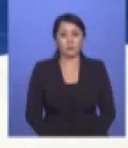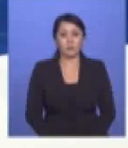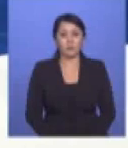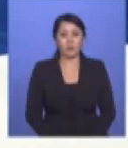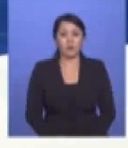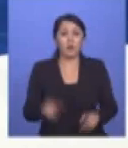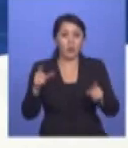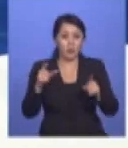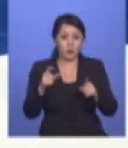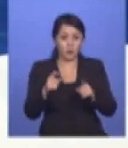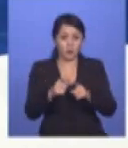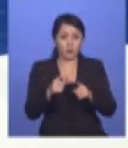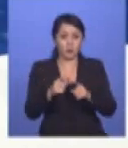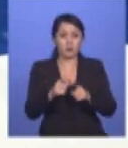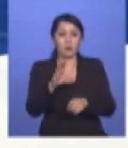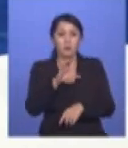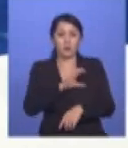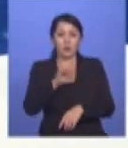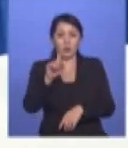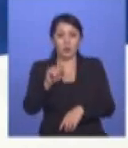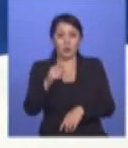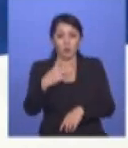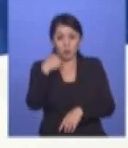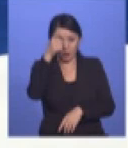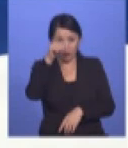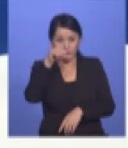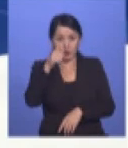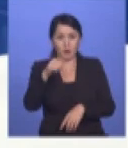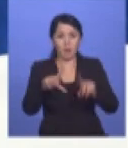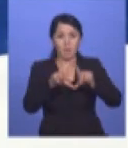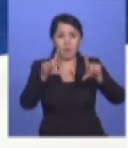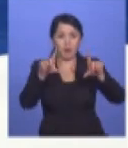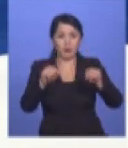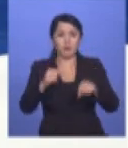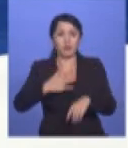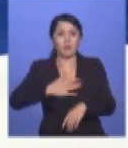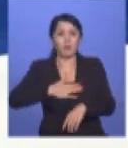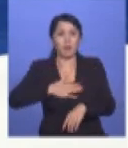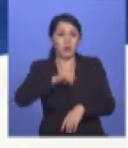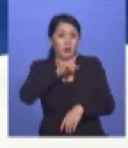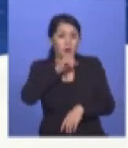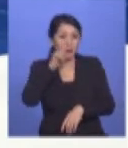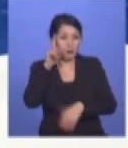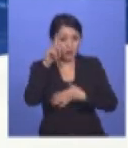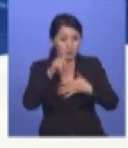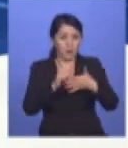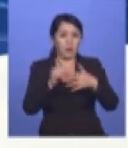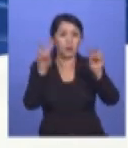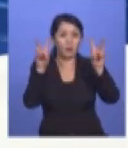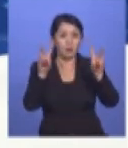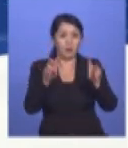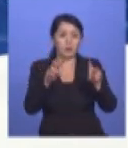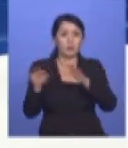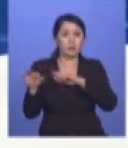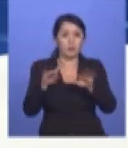Жерлес ақын сөз зергері Мағжан Жұмабаевтың 130 жылдығына орай оқушылар сарайында «Мен жастарға сенемін» поэтикалық кеш өтті.